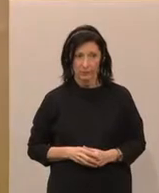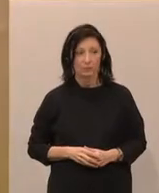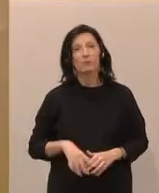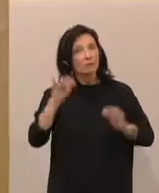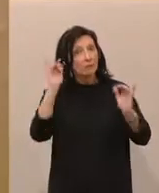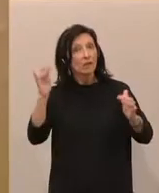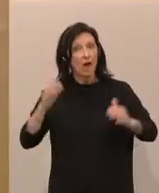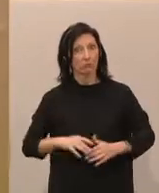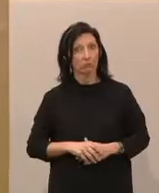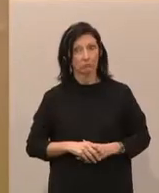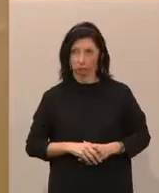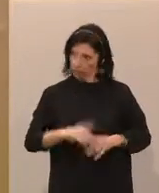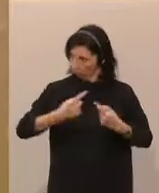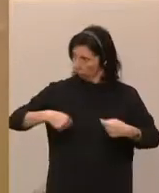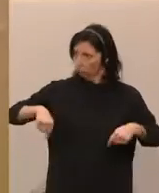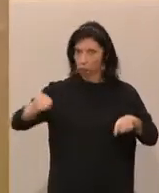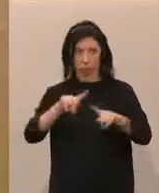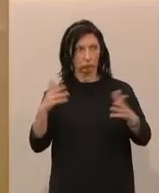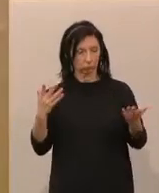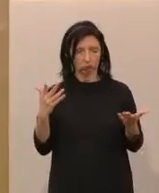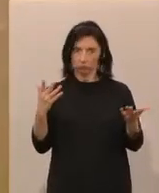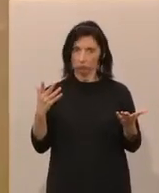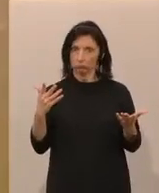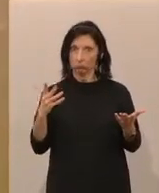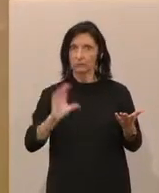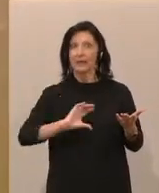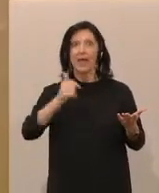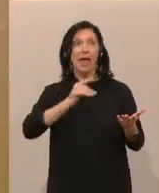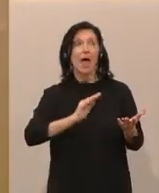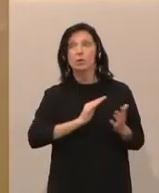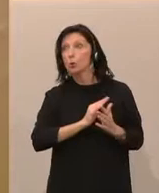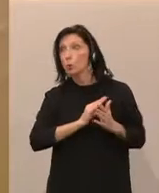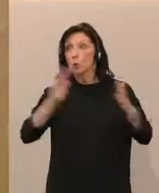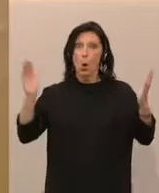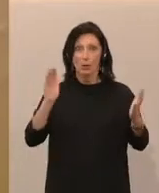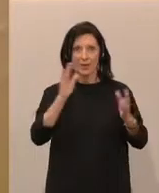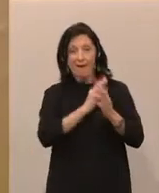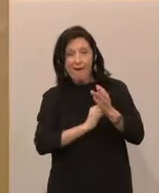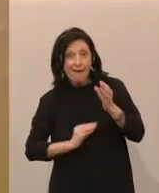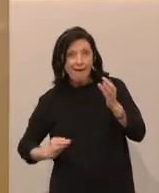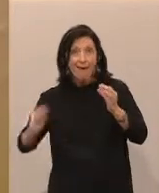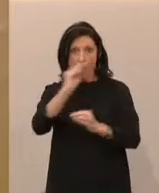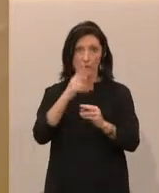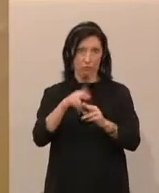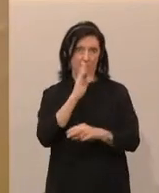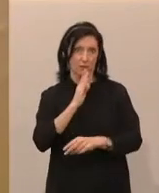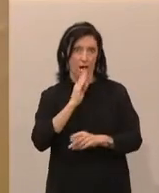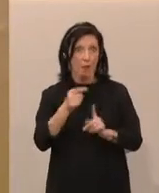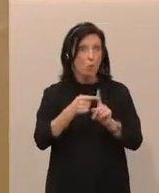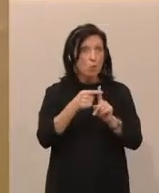klar es gibt unter uns die höchste pensionssicherung in den letzten sechs jahren mit einem plus von 2 bis plus